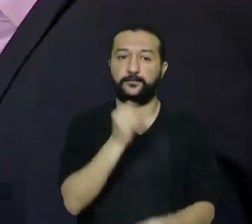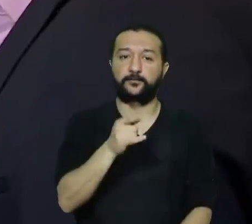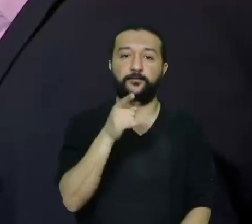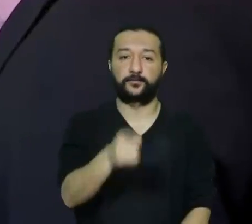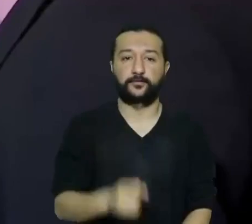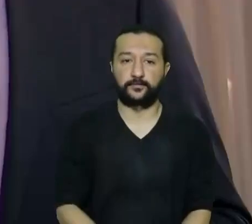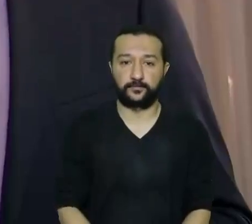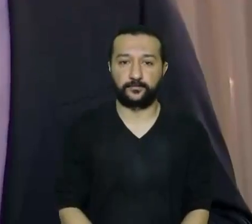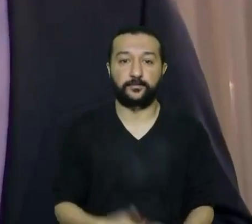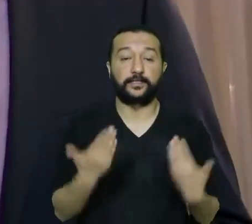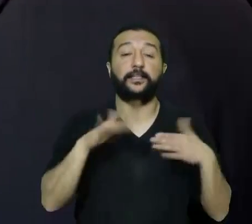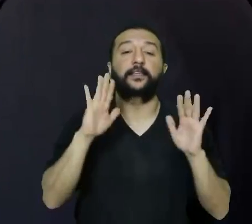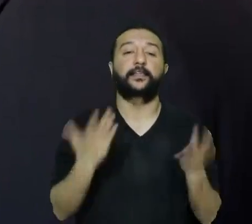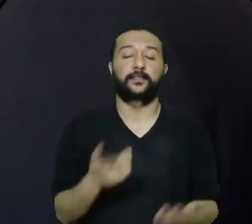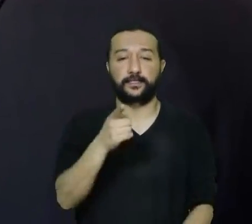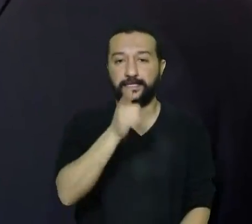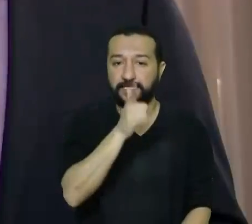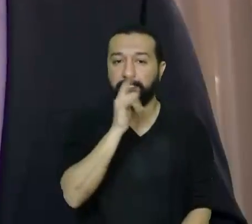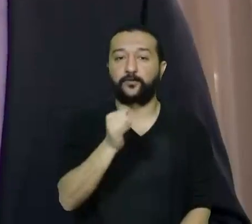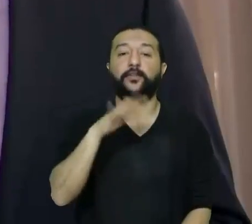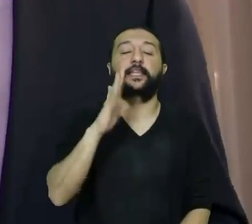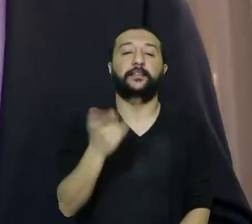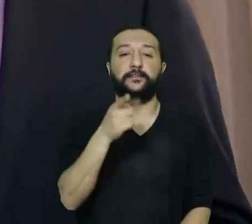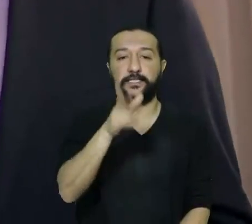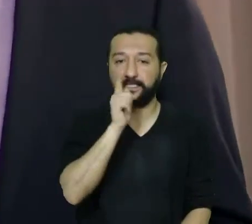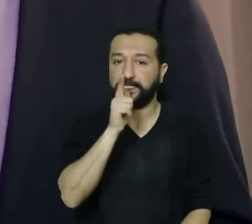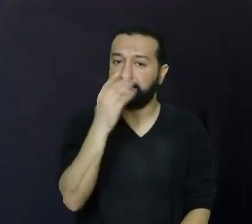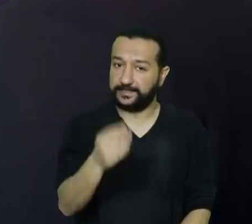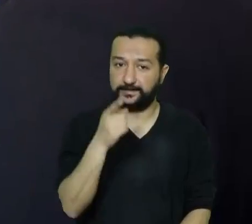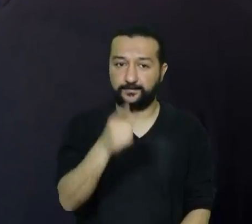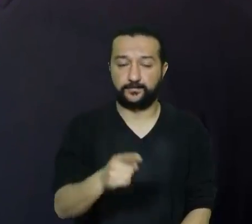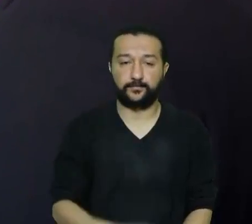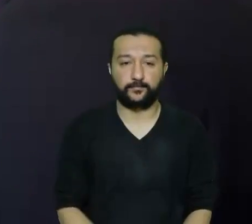kötü. Değil. Sesin kötü değil. Sesin çok iyi ya.